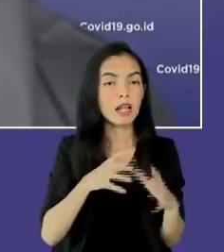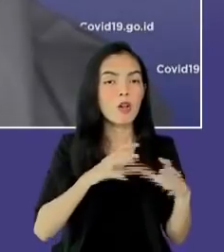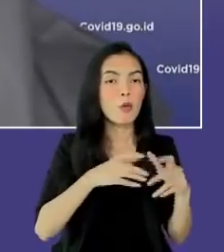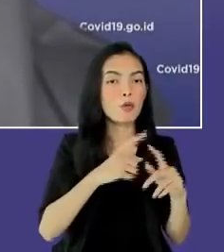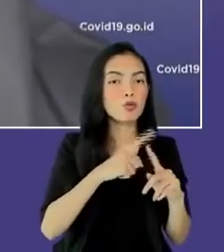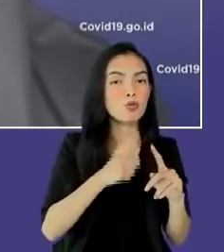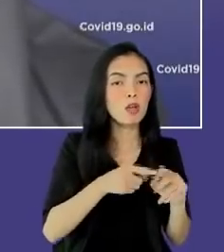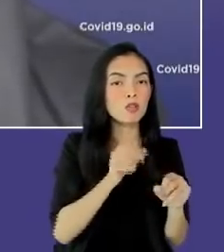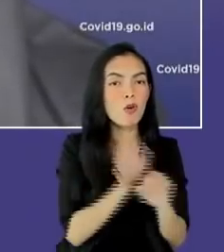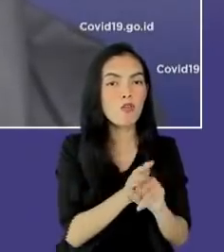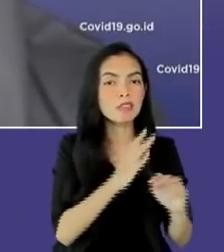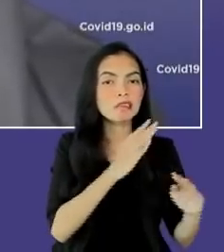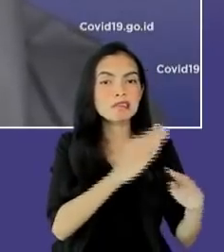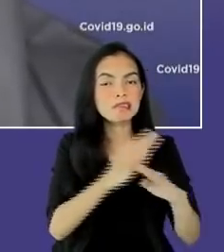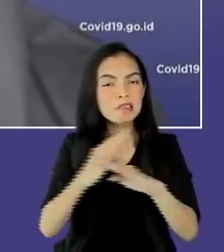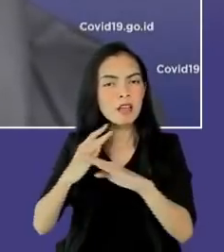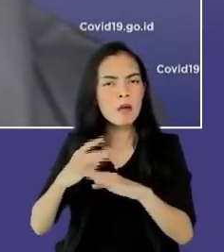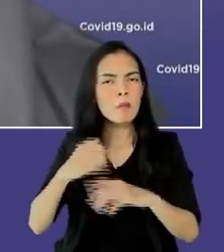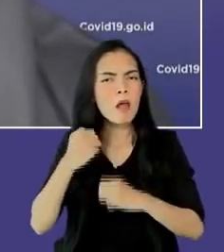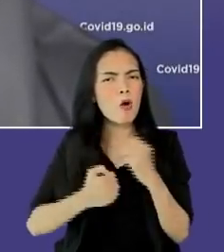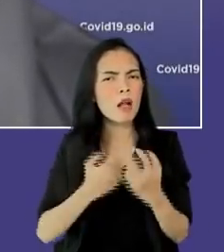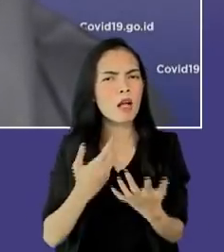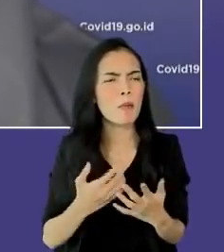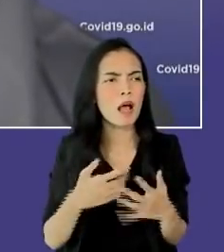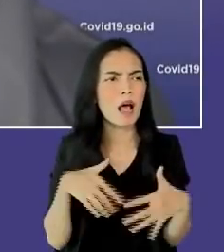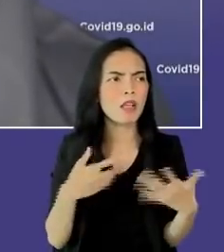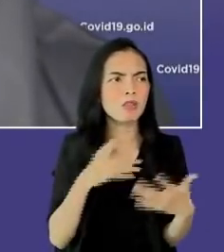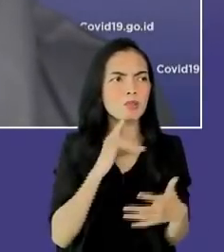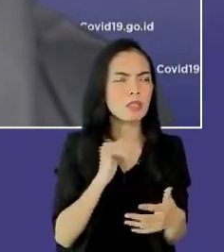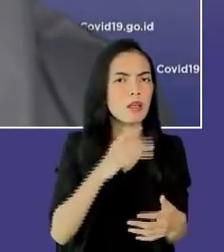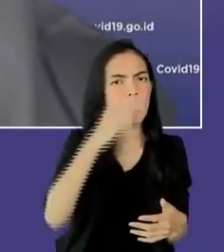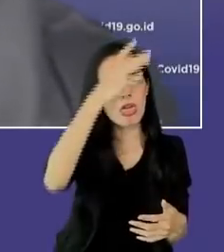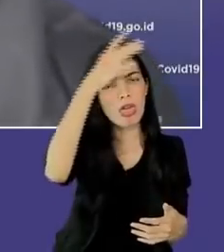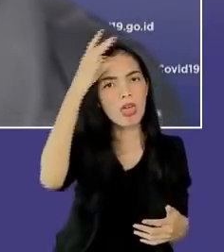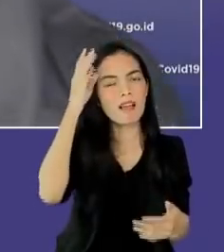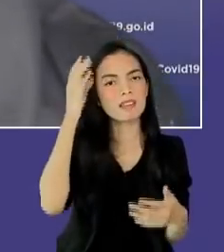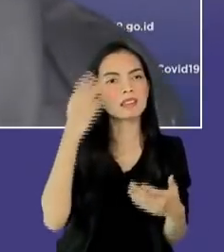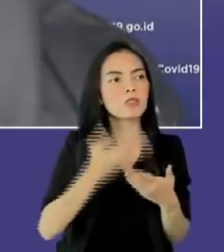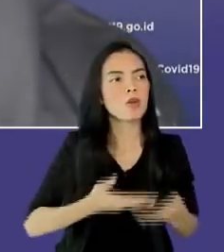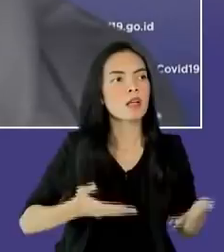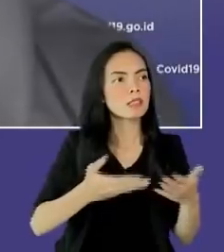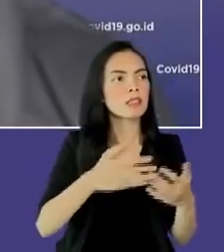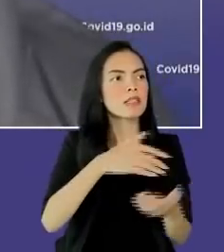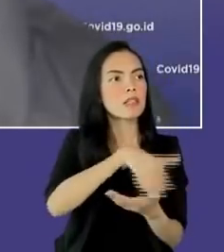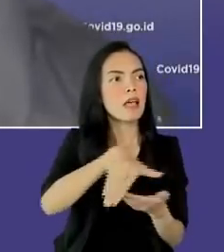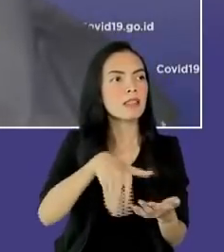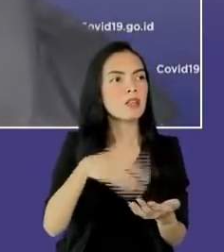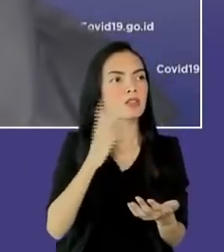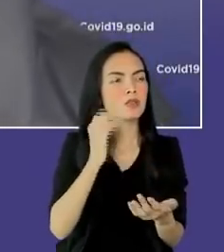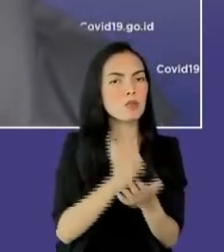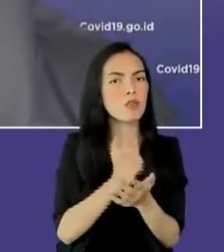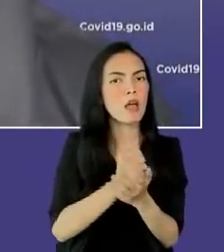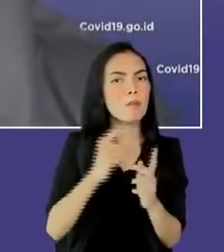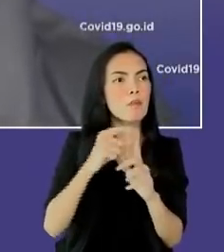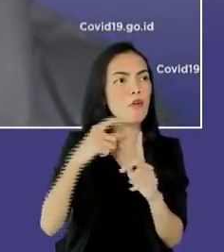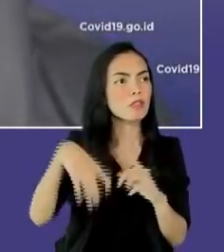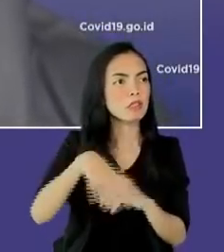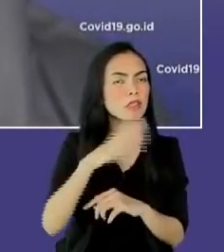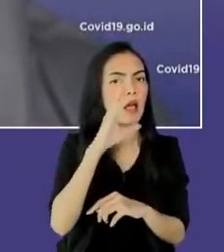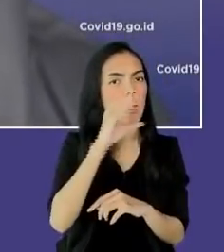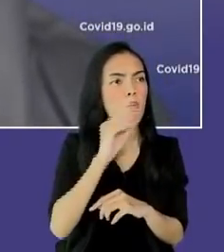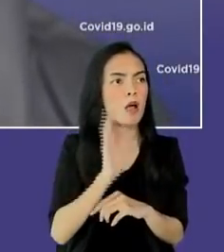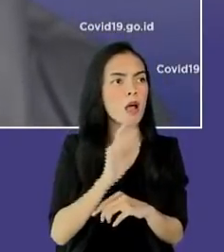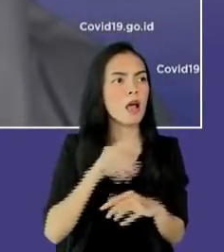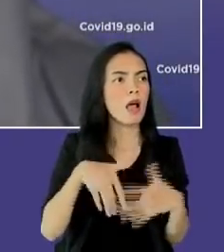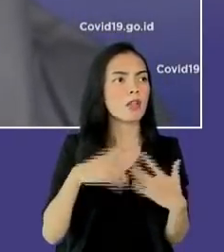apa yang kemudian disampaikan, atau barangkali mereka juga tidak tahu keadaan itu, atau mereka tahu. Data ini sampai nggak sih ke provinsi